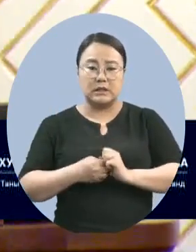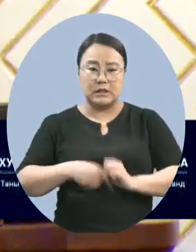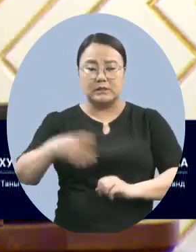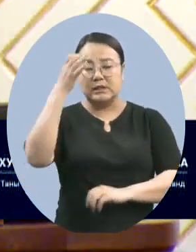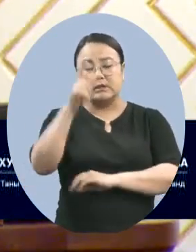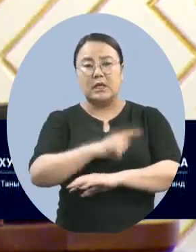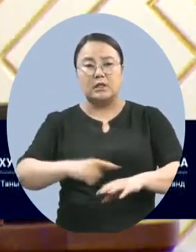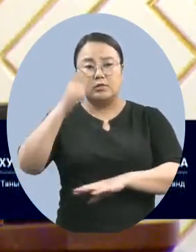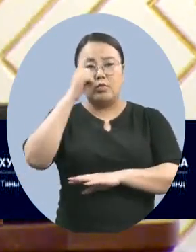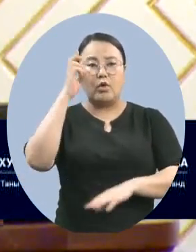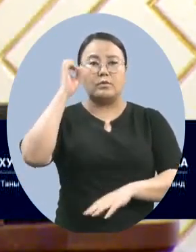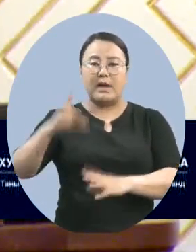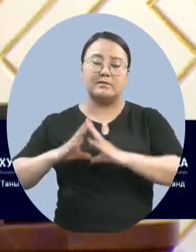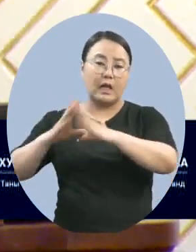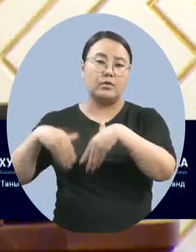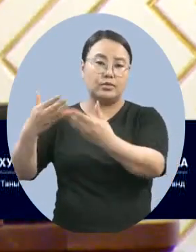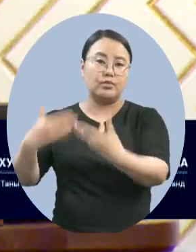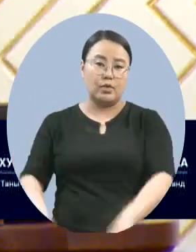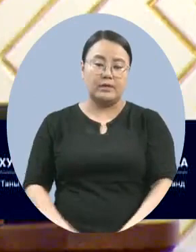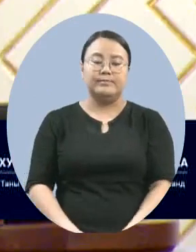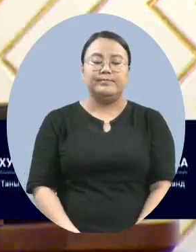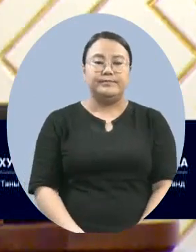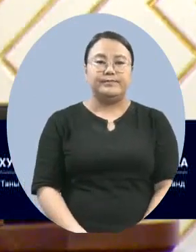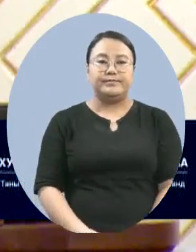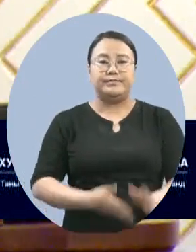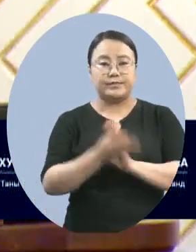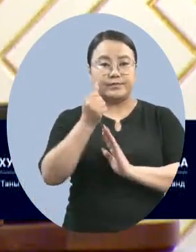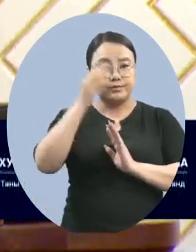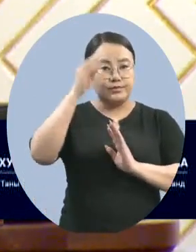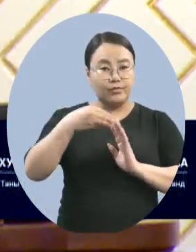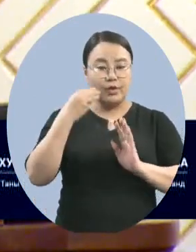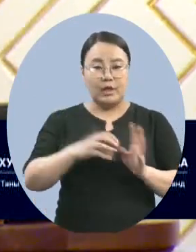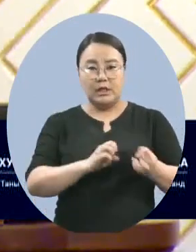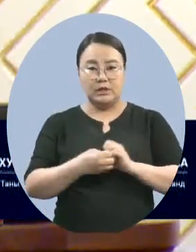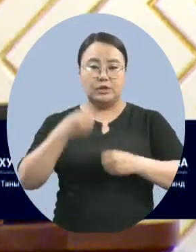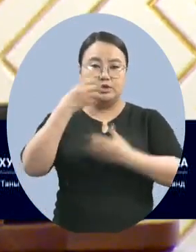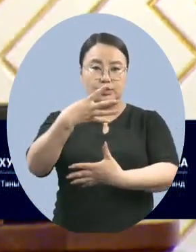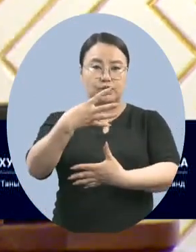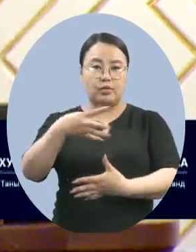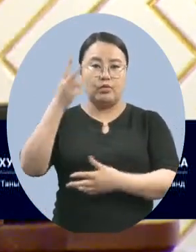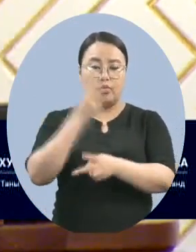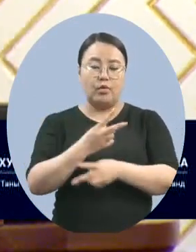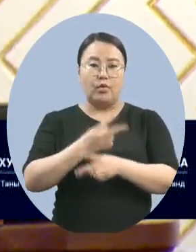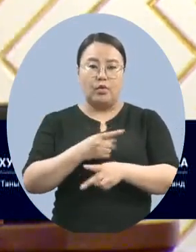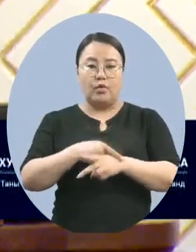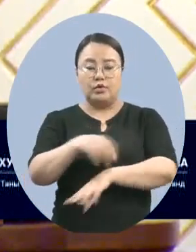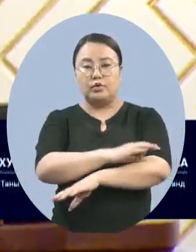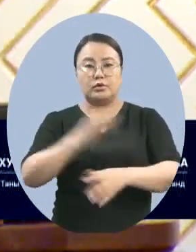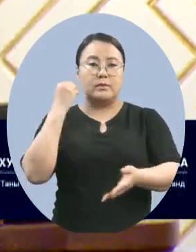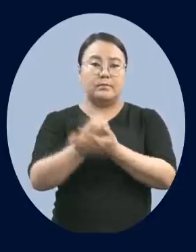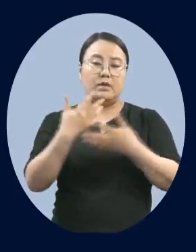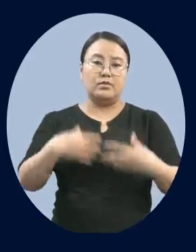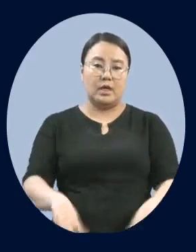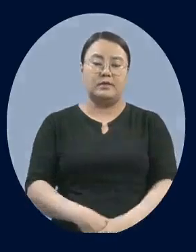хэрэгжүүлэхийг засгийн газар Монгол банкн даалгахаар тусгажээ. Түүнчлэн төсвийн тодтоглыг дагсан 9 хууль тогтоолын төслийг хилцэн